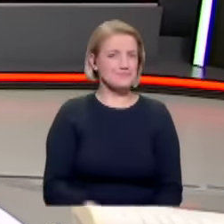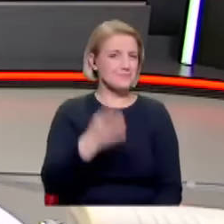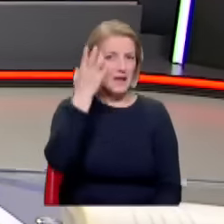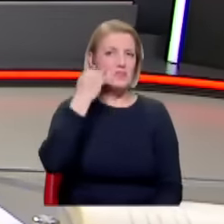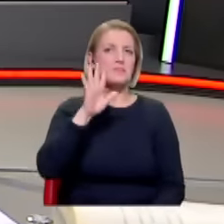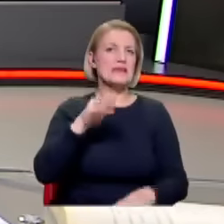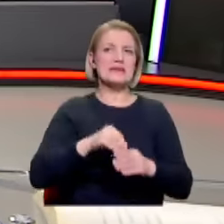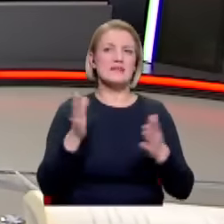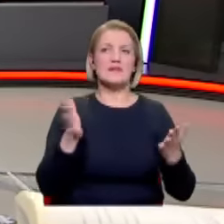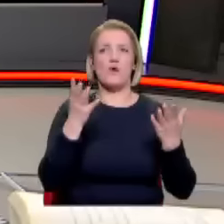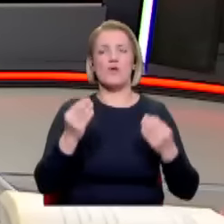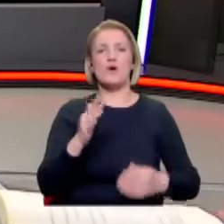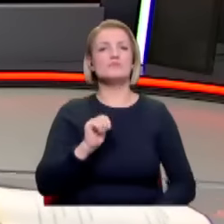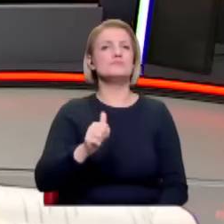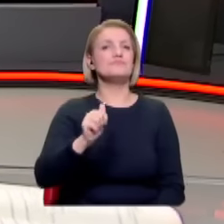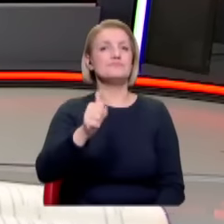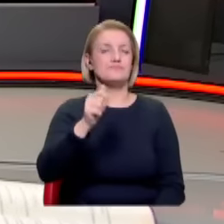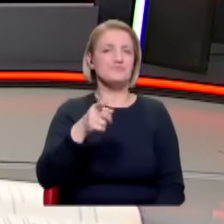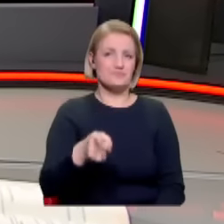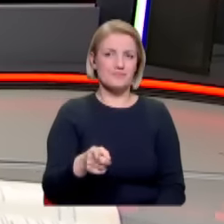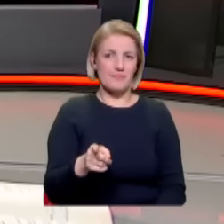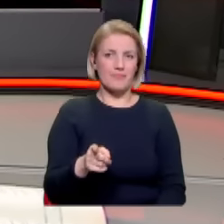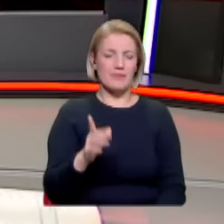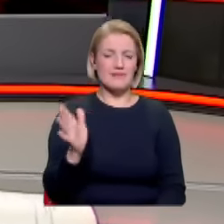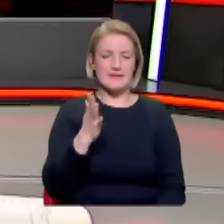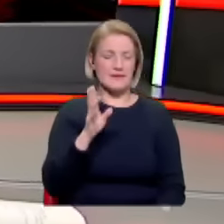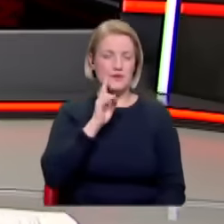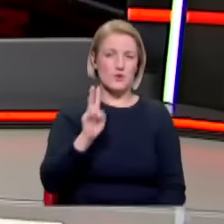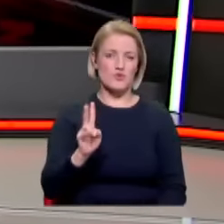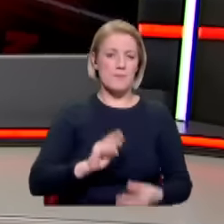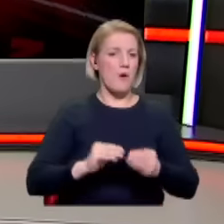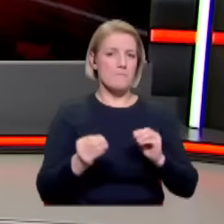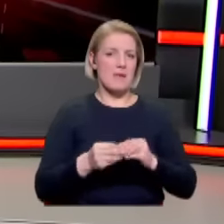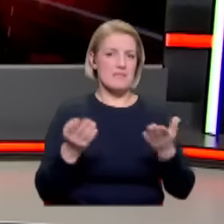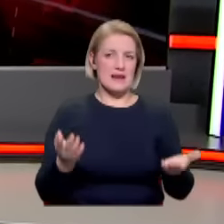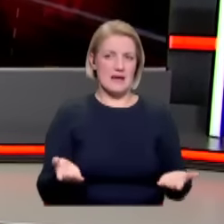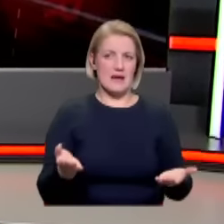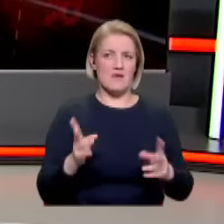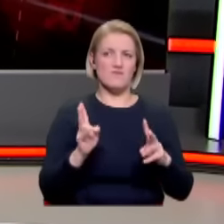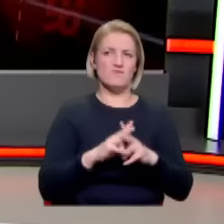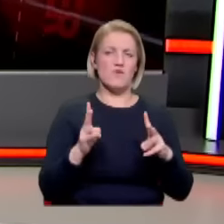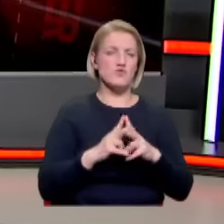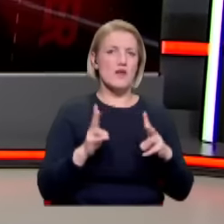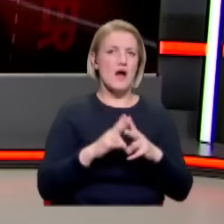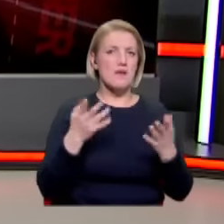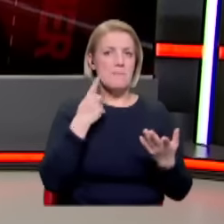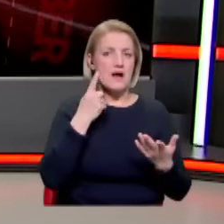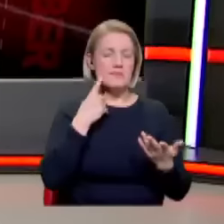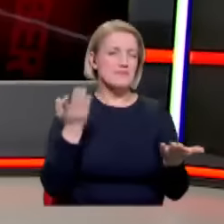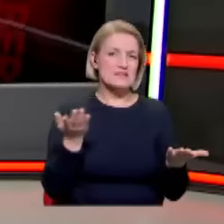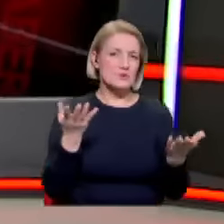Anlamadıkları içinde ne olacak? Önümüzdeki günlerde daha da göreceğiz meseleleri. Faturalar bakalım nasıl